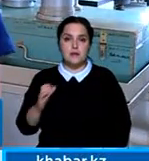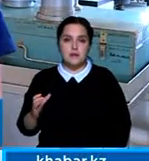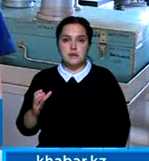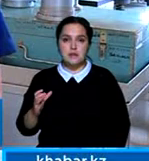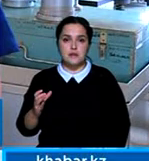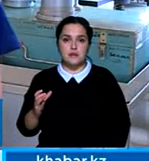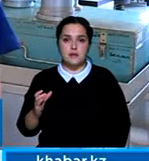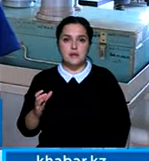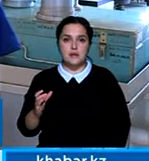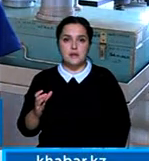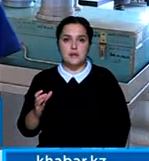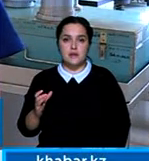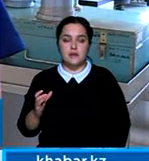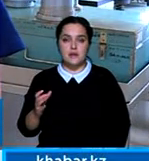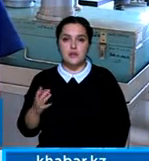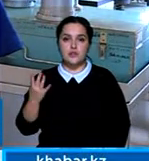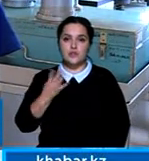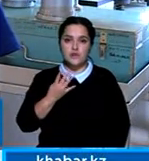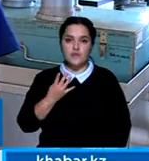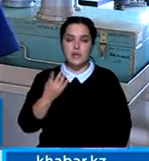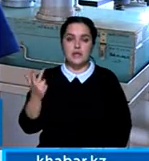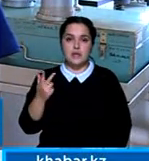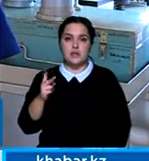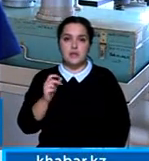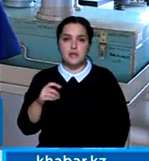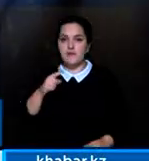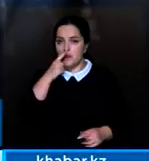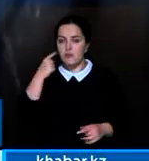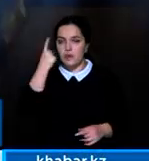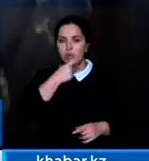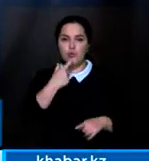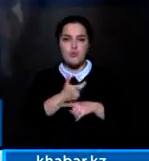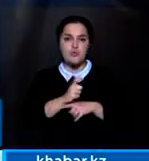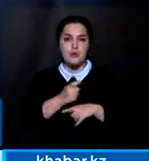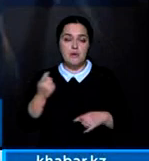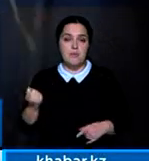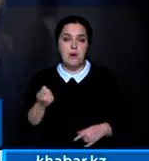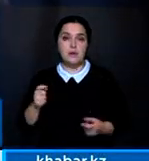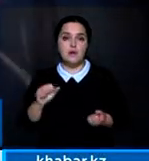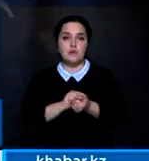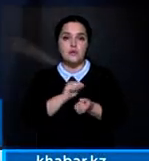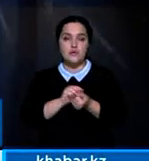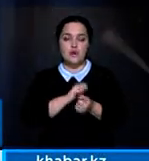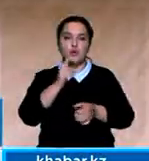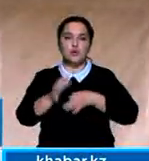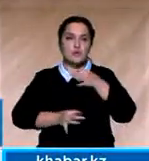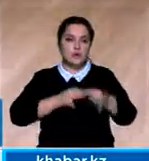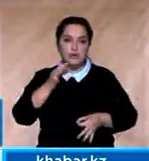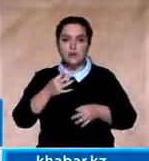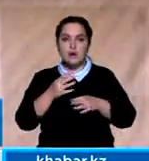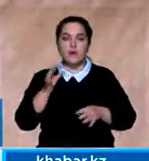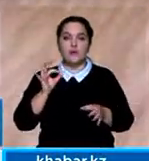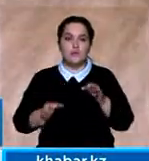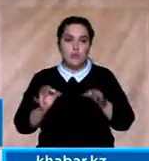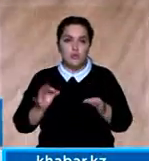И небольшая часть идет 4-м. И 3-го класса в этом году очень мало. Сушат пшеницу на элеваторах круглосуточно. В норму